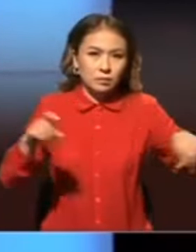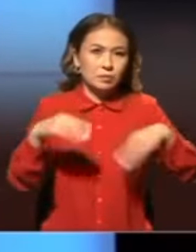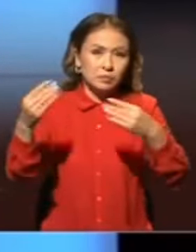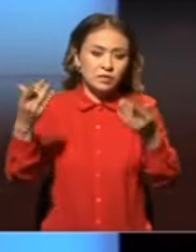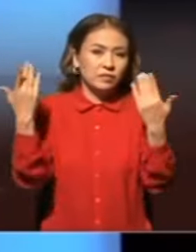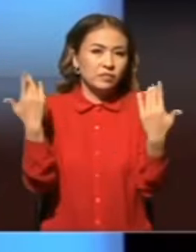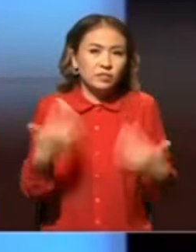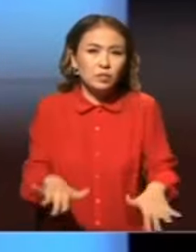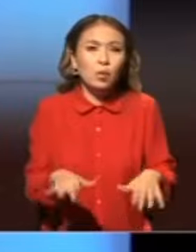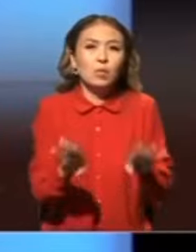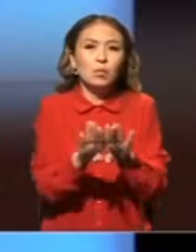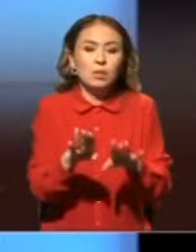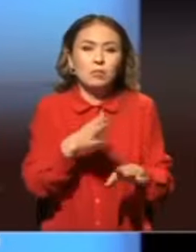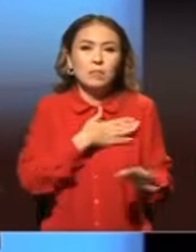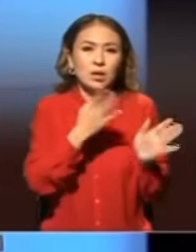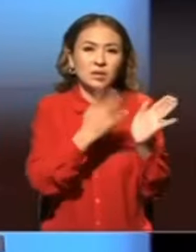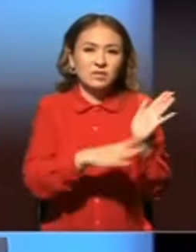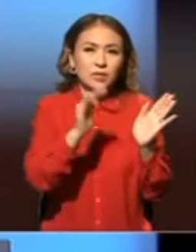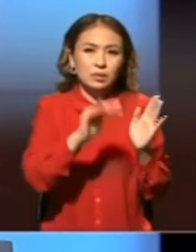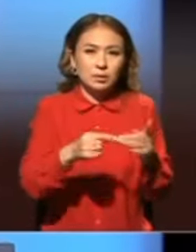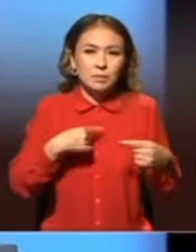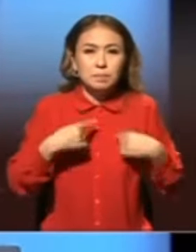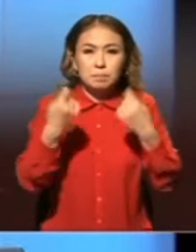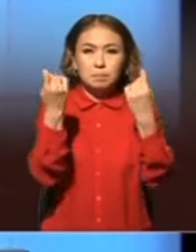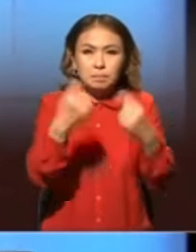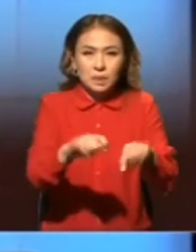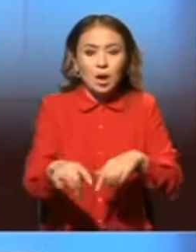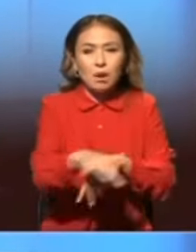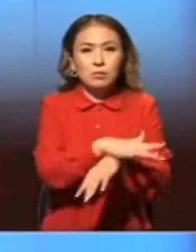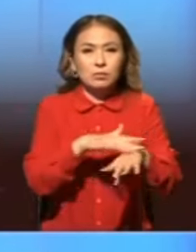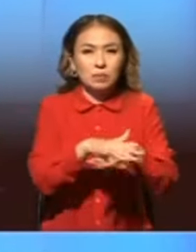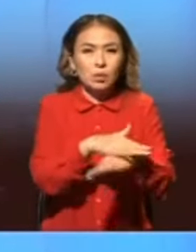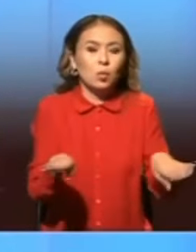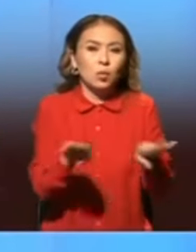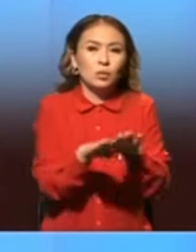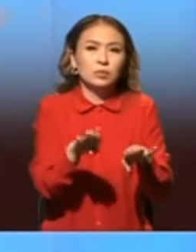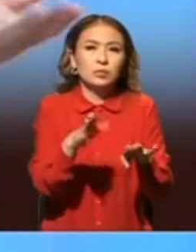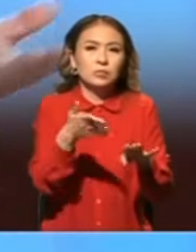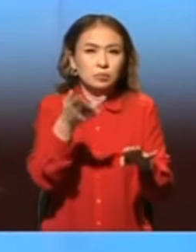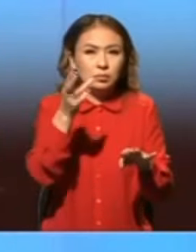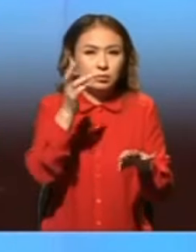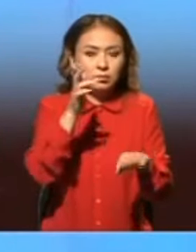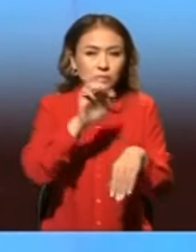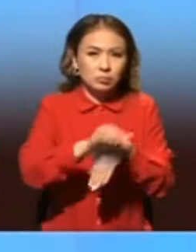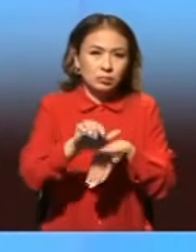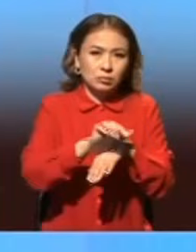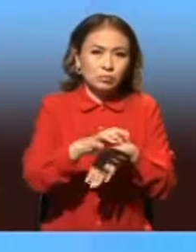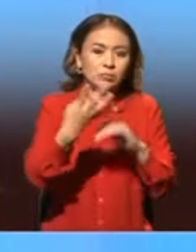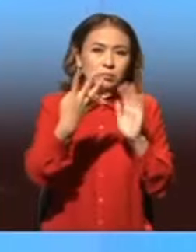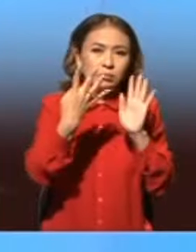көрсе. Иә, мен осындай 90 мың теңге саттым, ал нарықта жаңағы стат мемлекеттер шығарады, нарықта